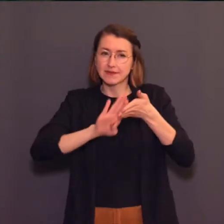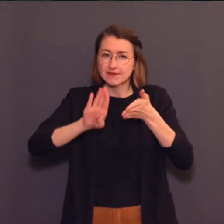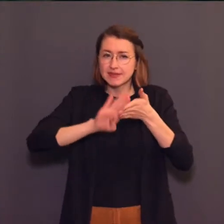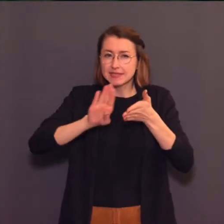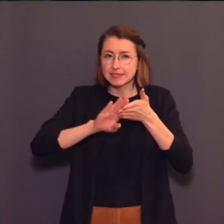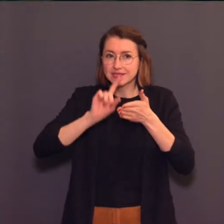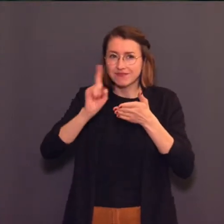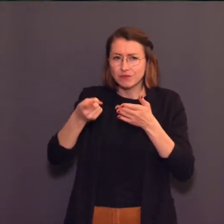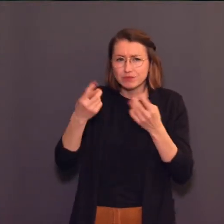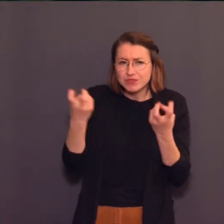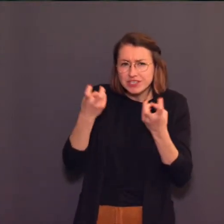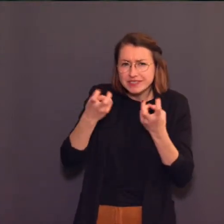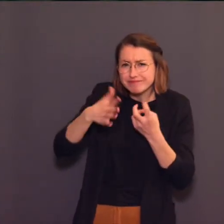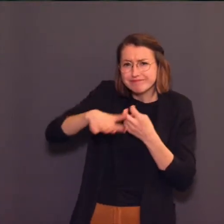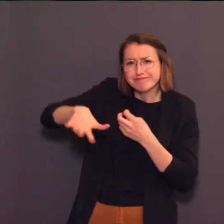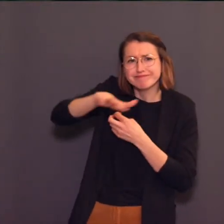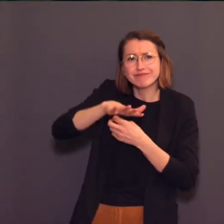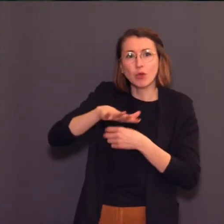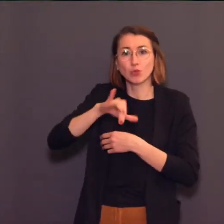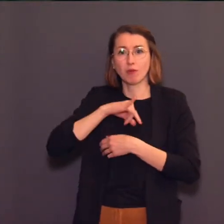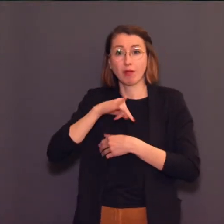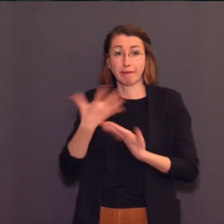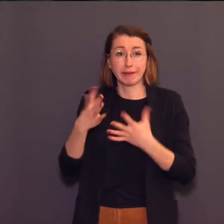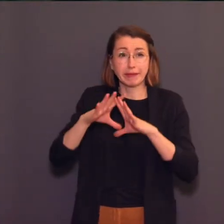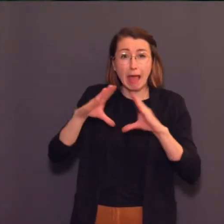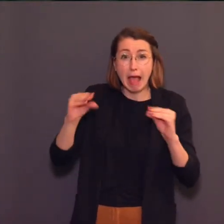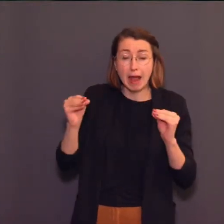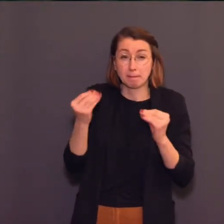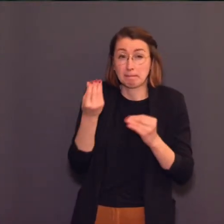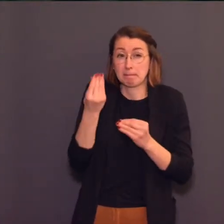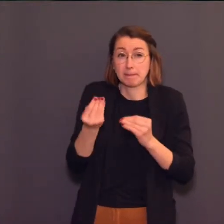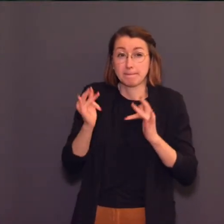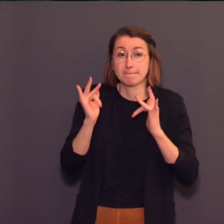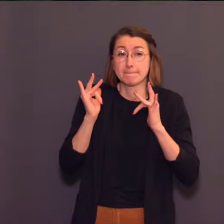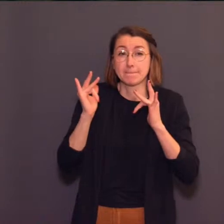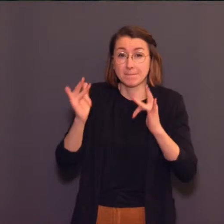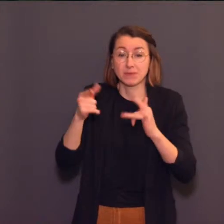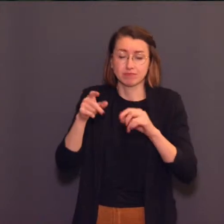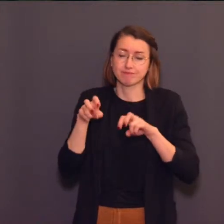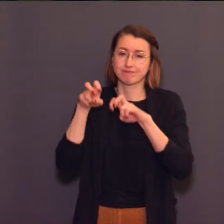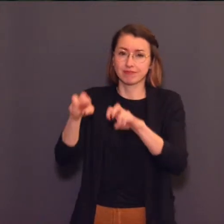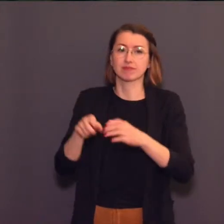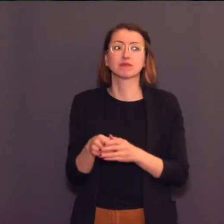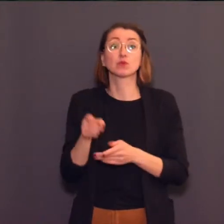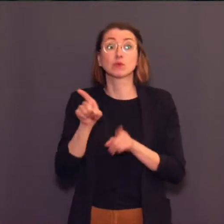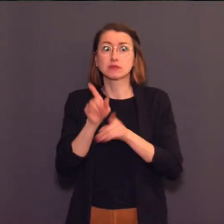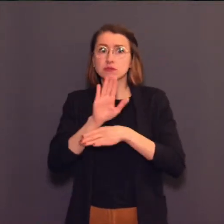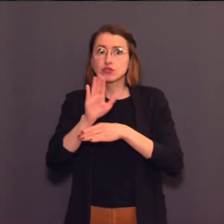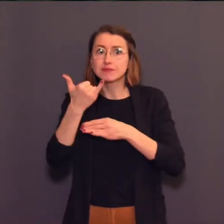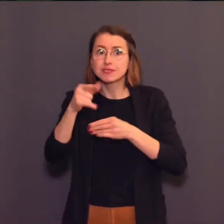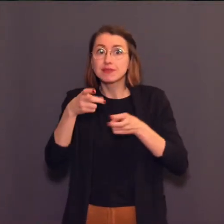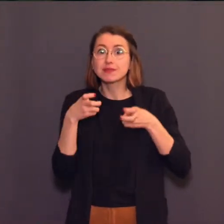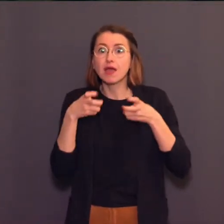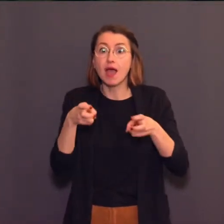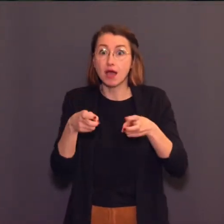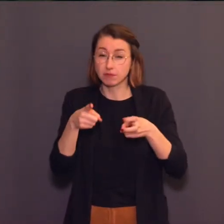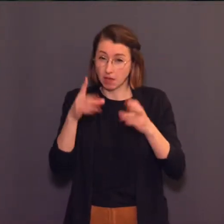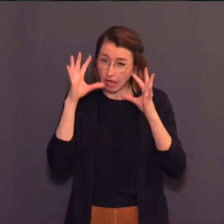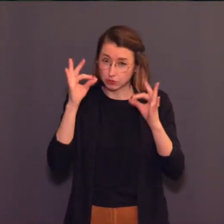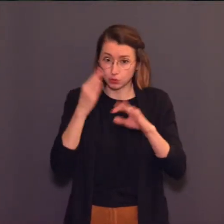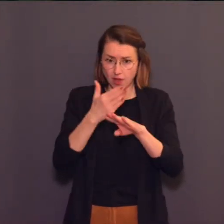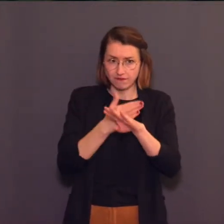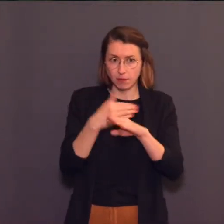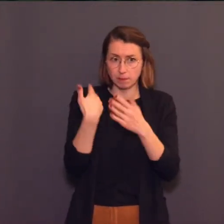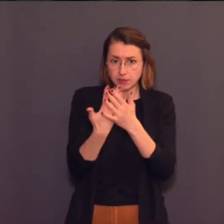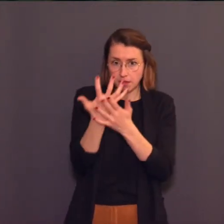train. Voyager en train a plein de points positifs, mais nous devons éviter collectivement que ces trains, que